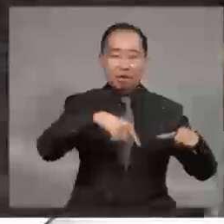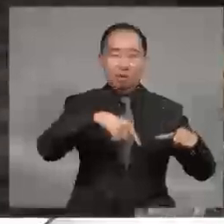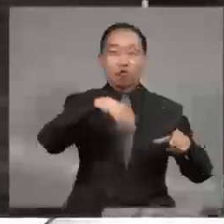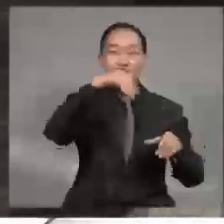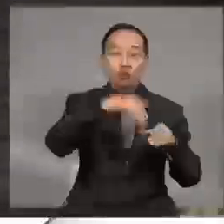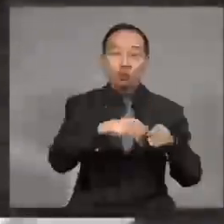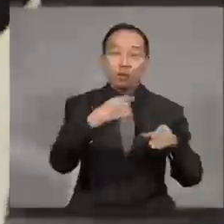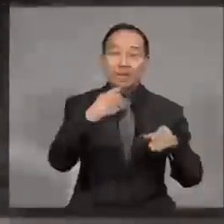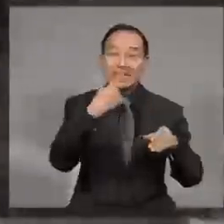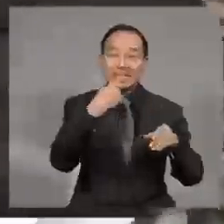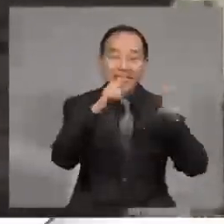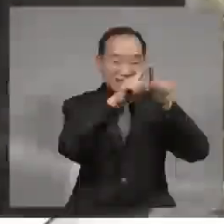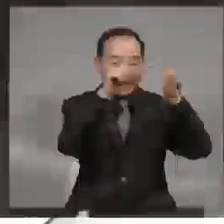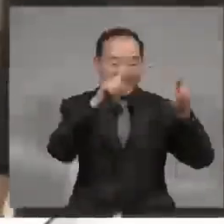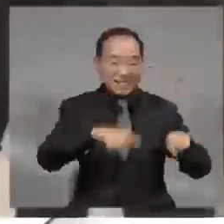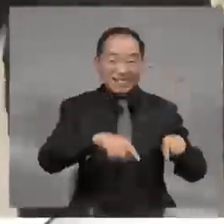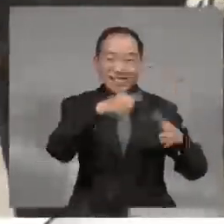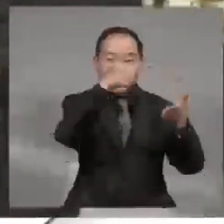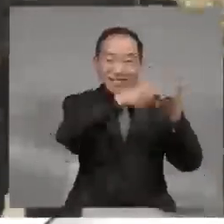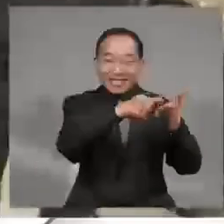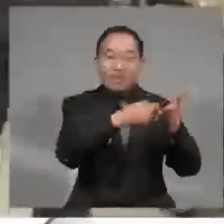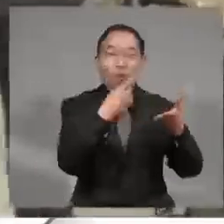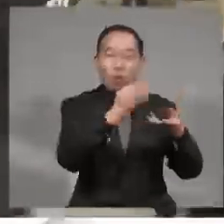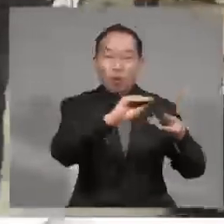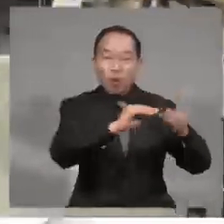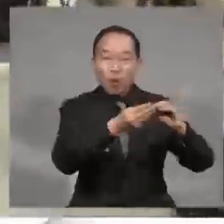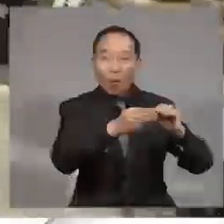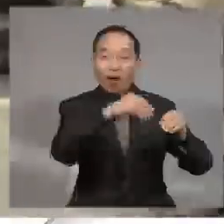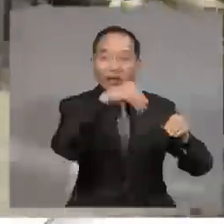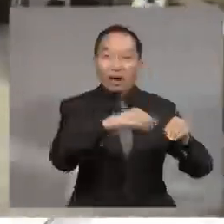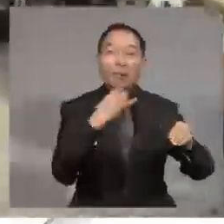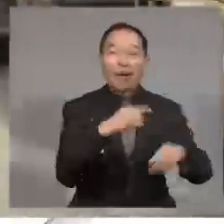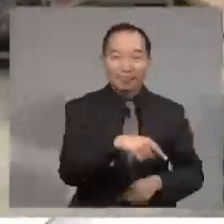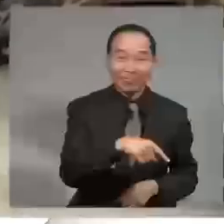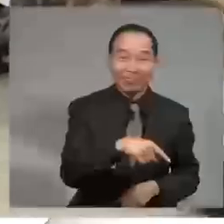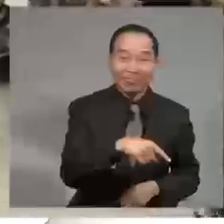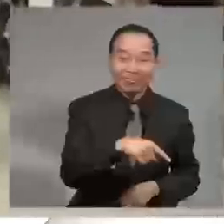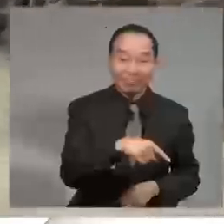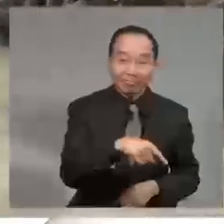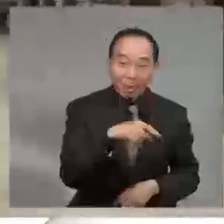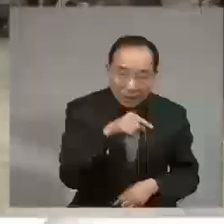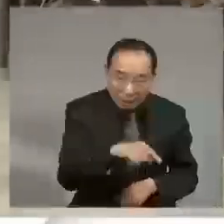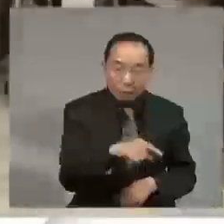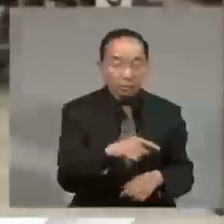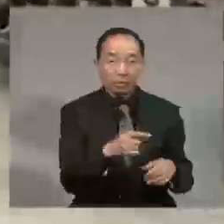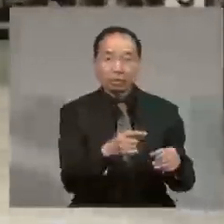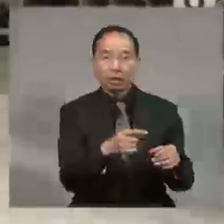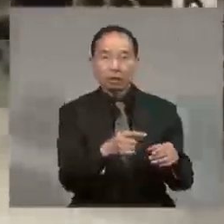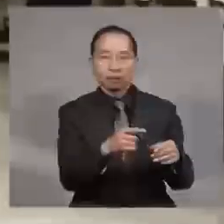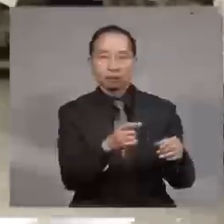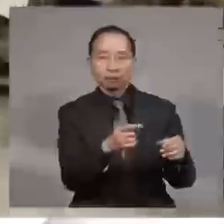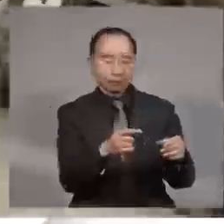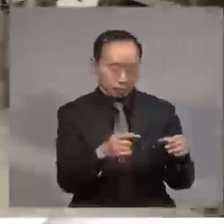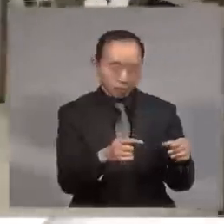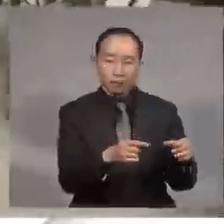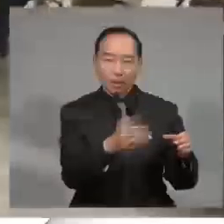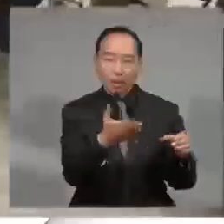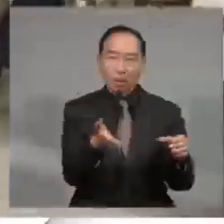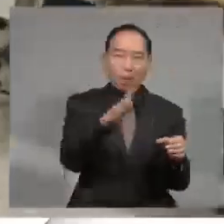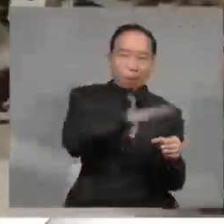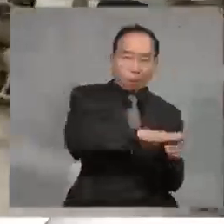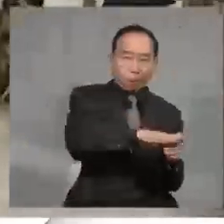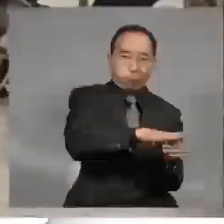들어있는 투표함인데요. 저 관내 사전 투표함을 이제 봉함하고 봉인하는 절차를 거치게 됩니다. 아,